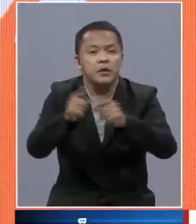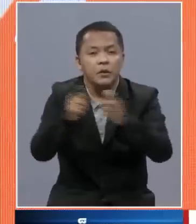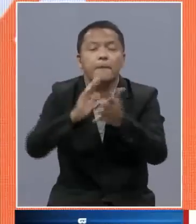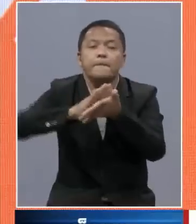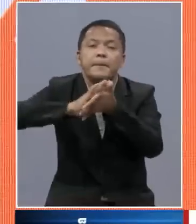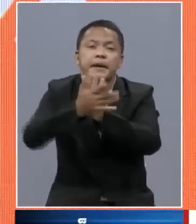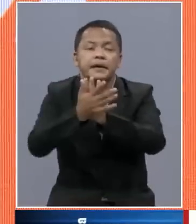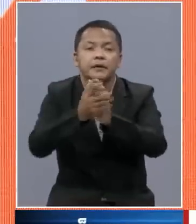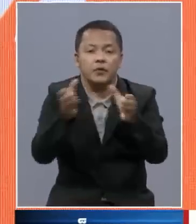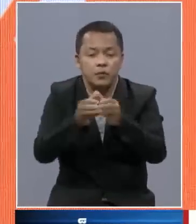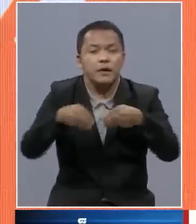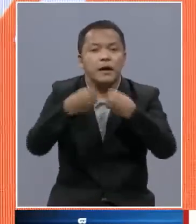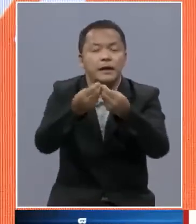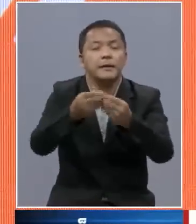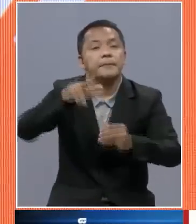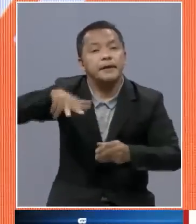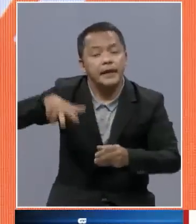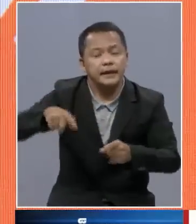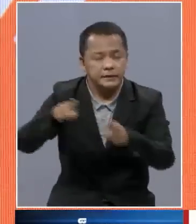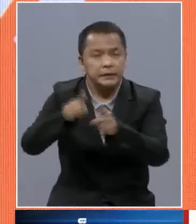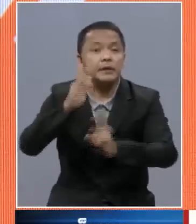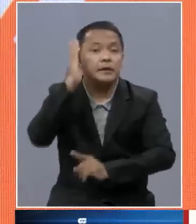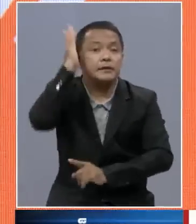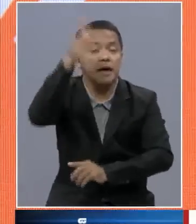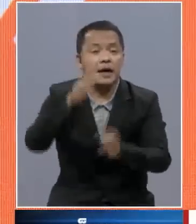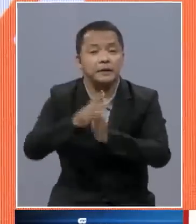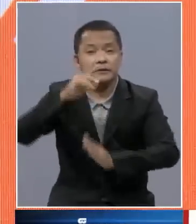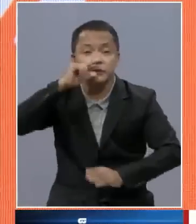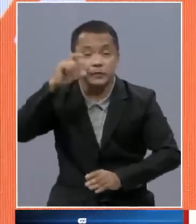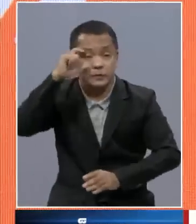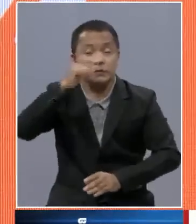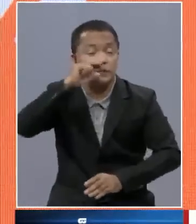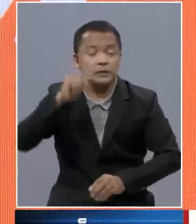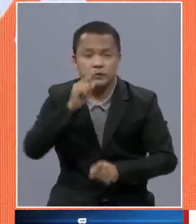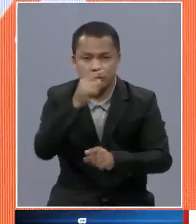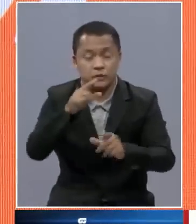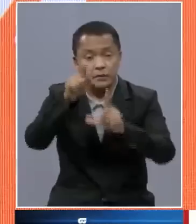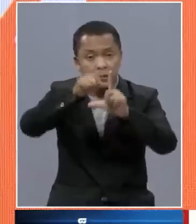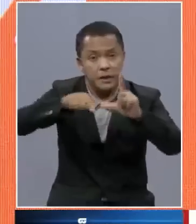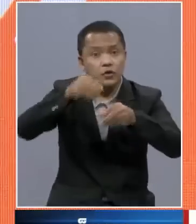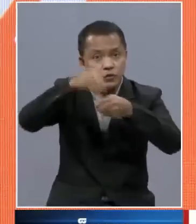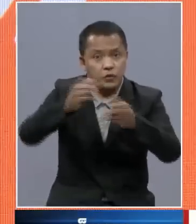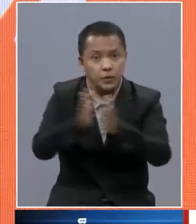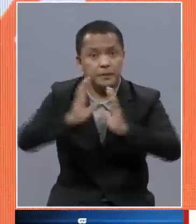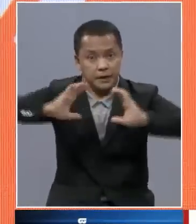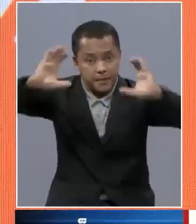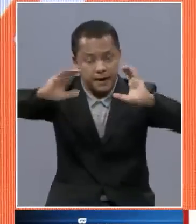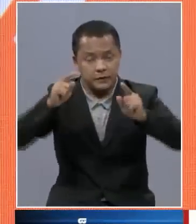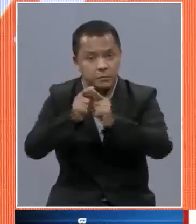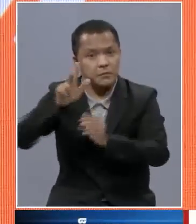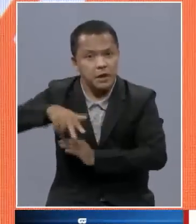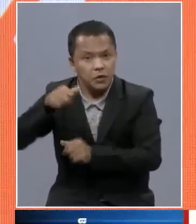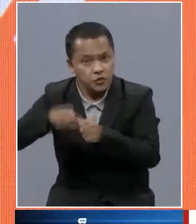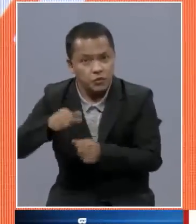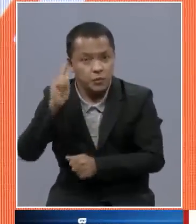ลี่ยนบอลมาเข้าเท้าเพื่อไทยนะครับแล้วถึงเวลานั้นเนี่ยคุณชูวิทย์ตั้งคำถามว่าจะเห็นก้าวไกลจะยังอยู่ร่วมรัฐบาลกับทางเพื่อไ